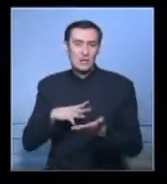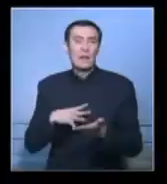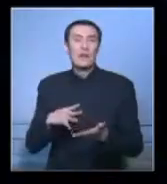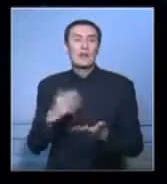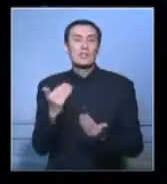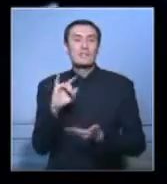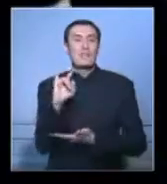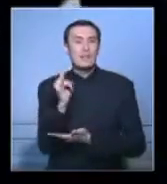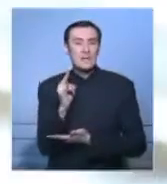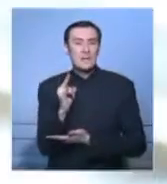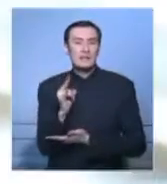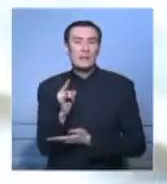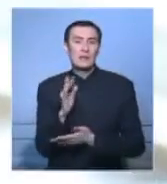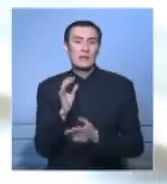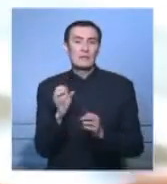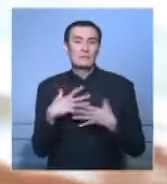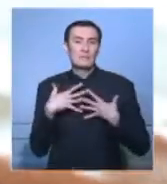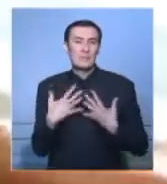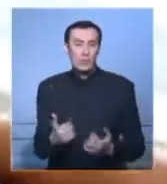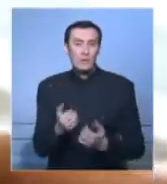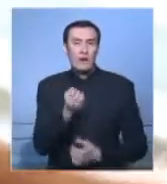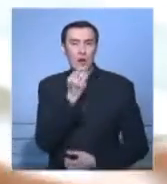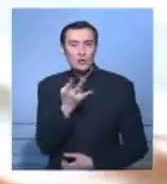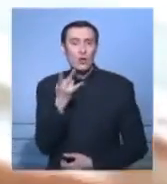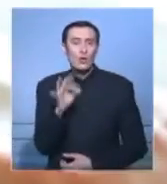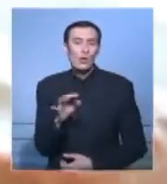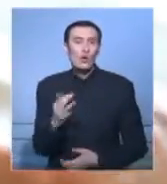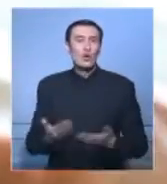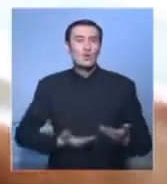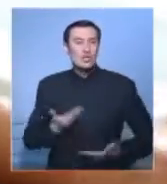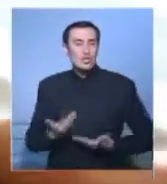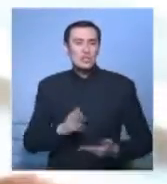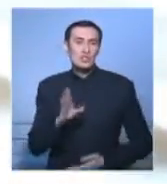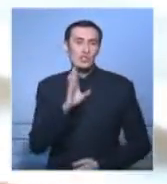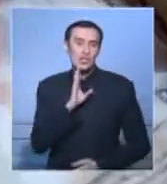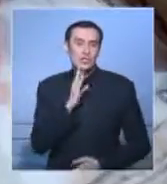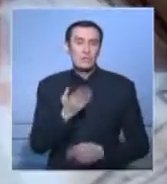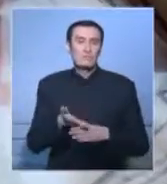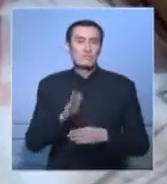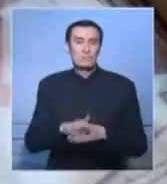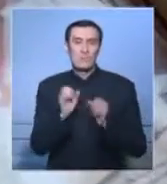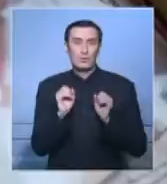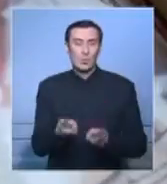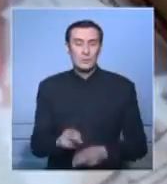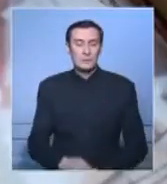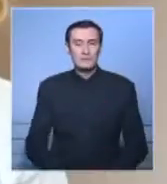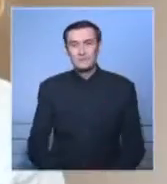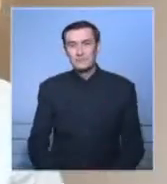сечение. Сейчас младенец вне опасности, однако жизнь роженицы находится под угрозой.